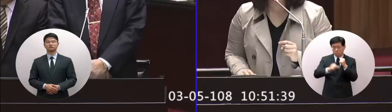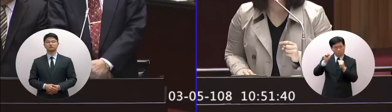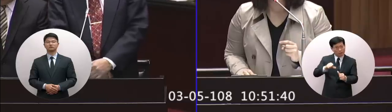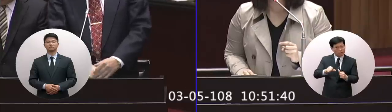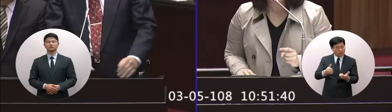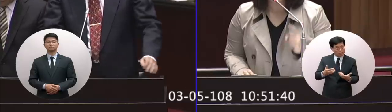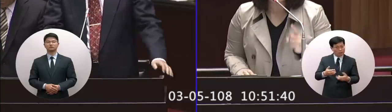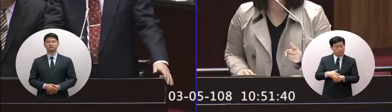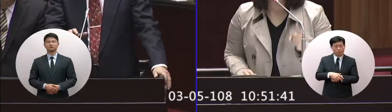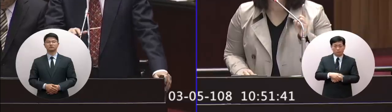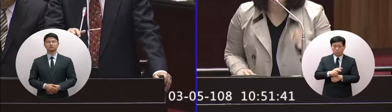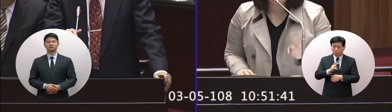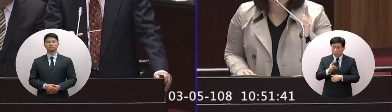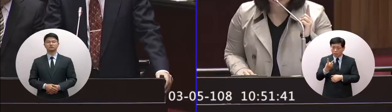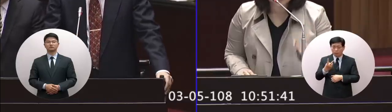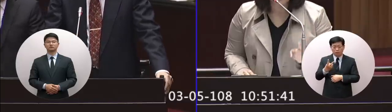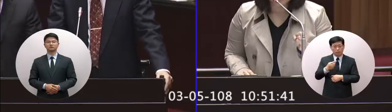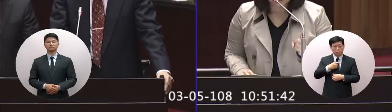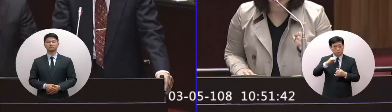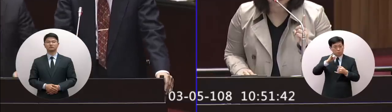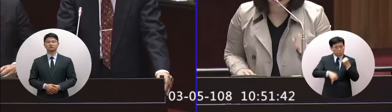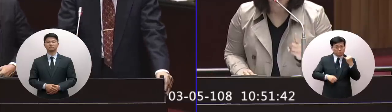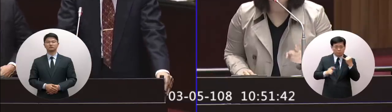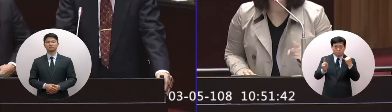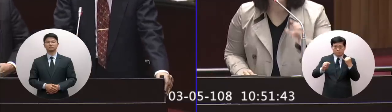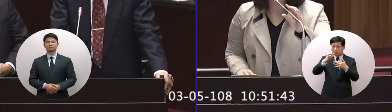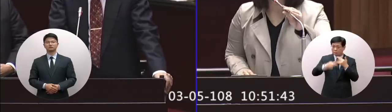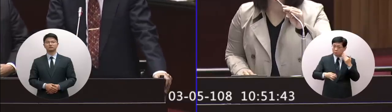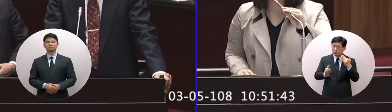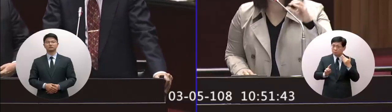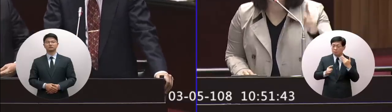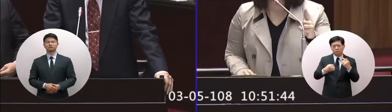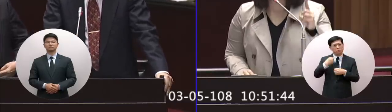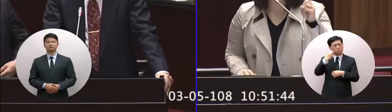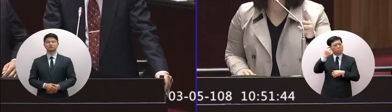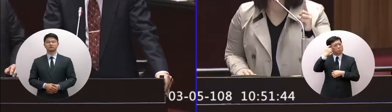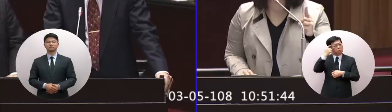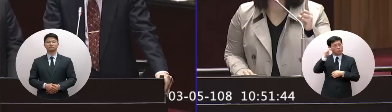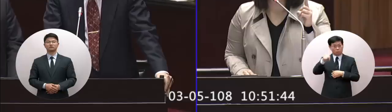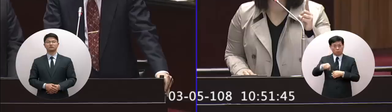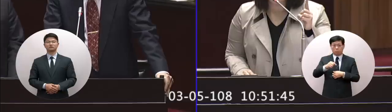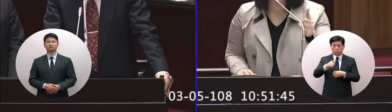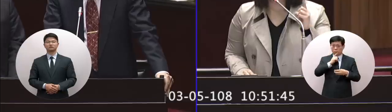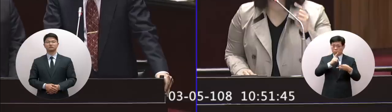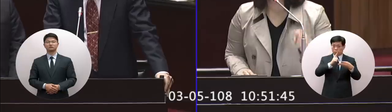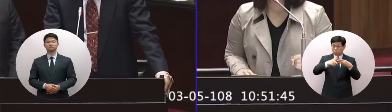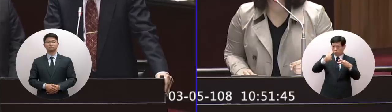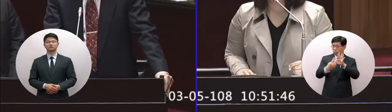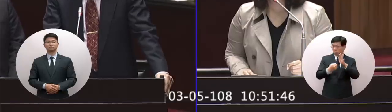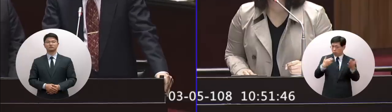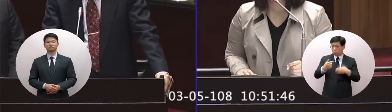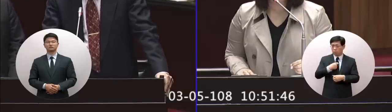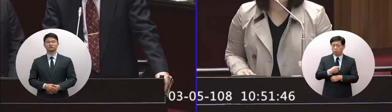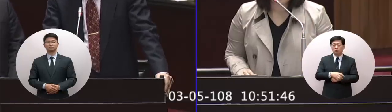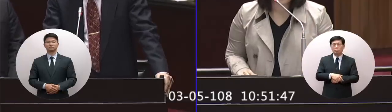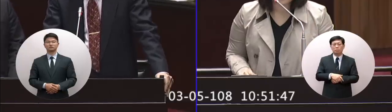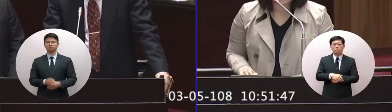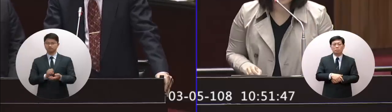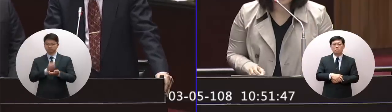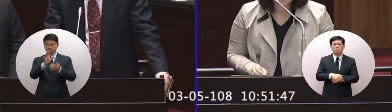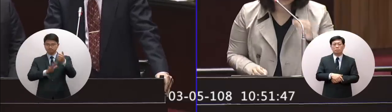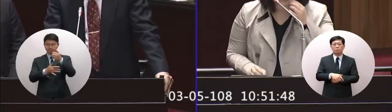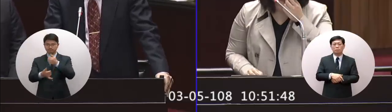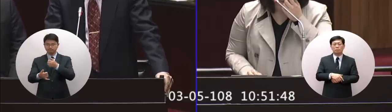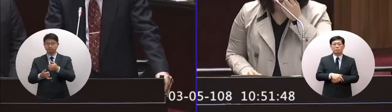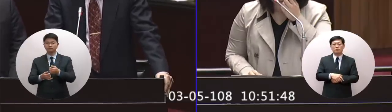罚，还是说违背了什么样的一个法令？因为我觉得相对这个主委是要说得很明确的。 跟委员